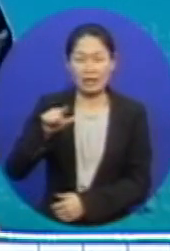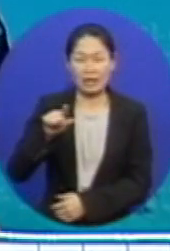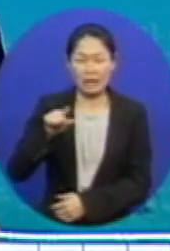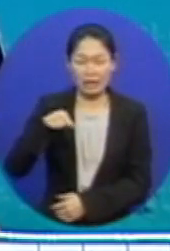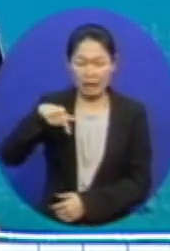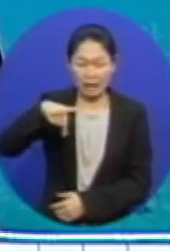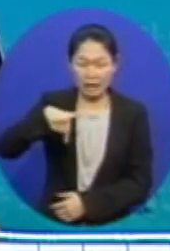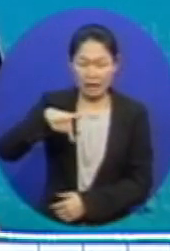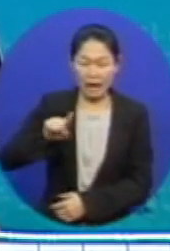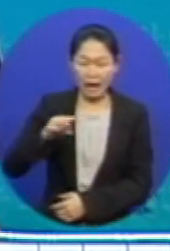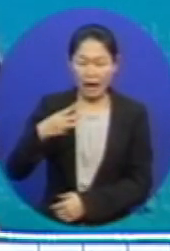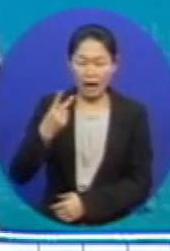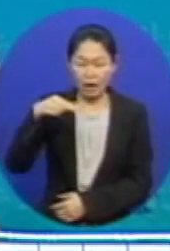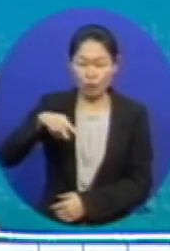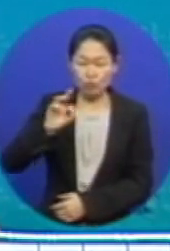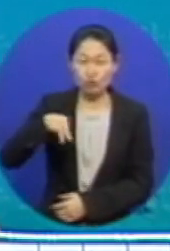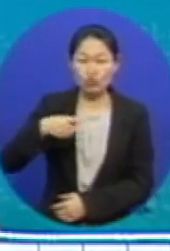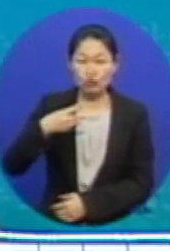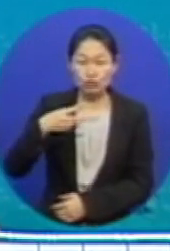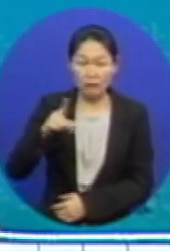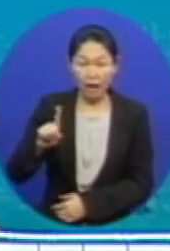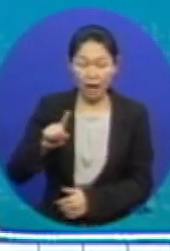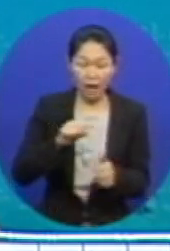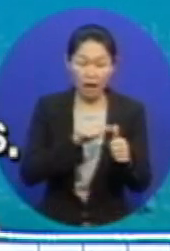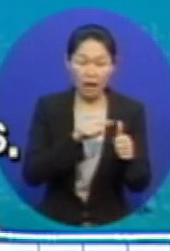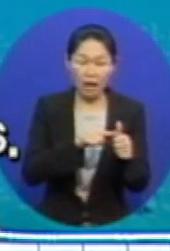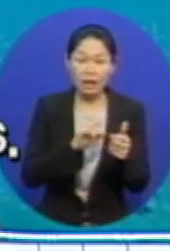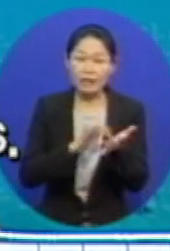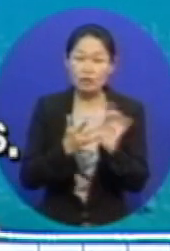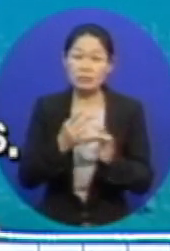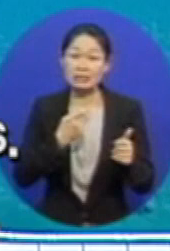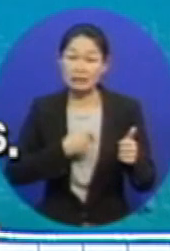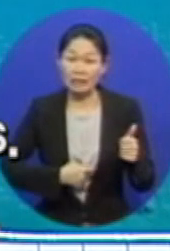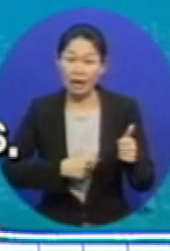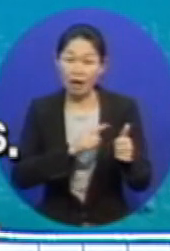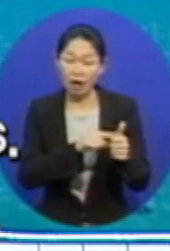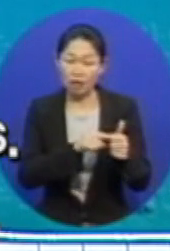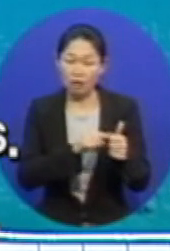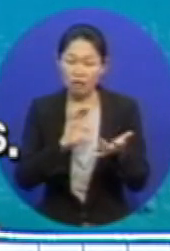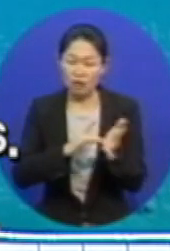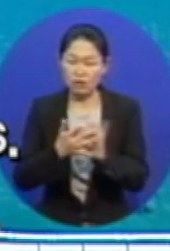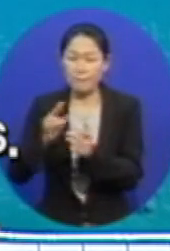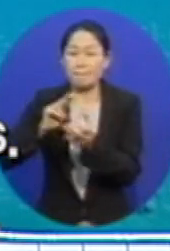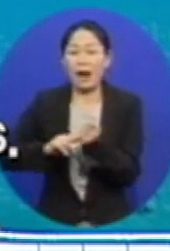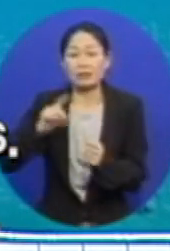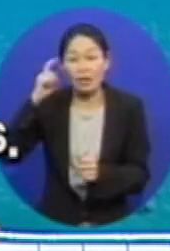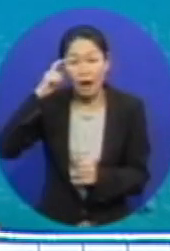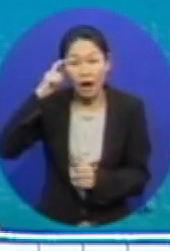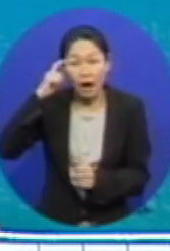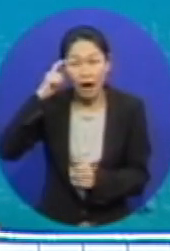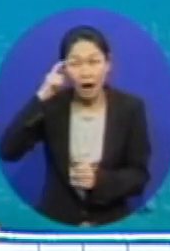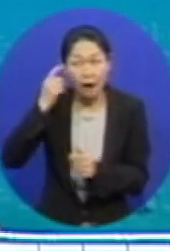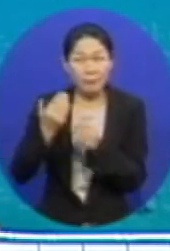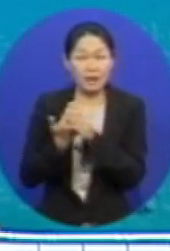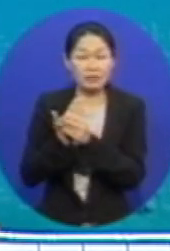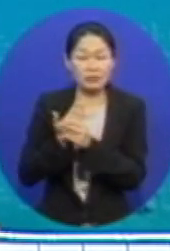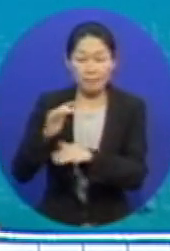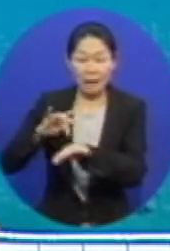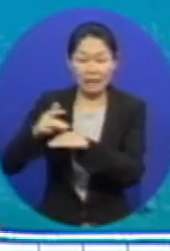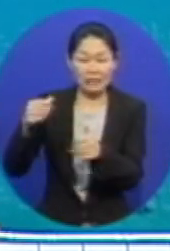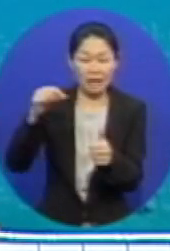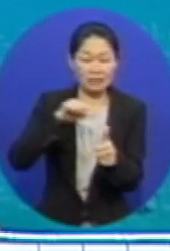예수님의 제자인 되도 예수를 팔아 버릴 생각이 들었어요 마귀가 그런 생각을 넣어 준